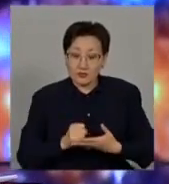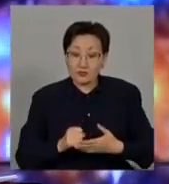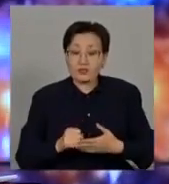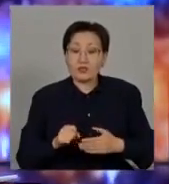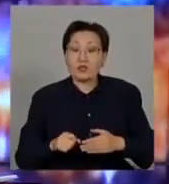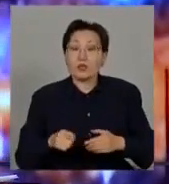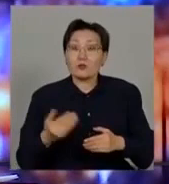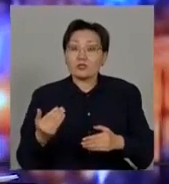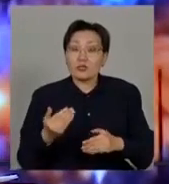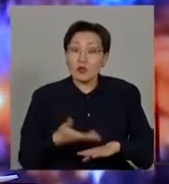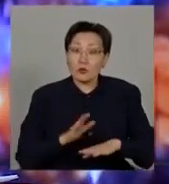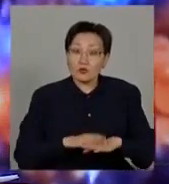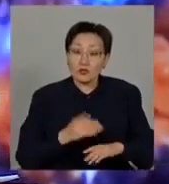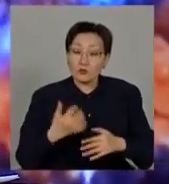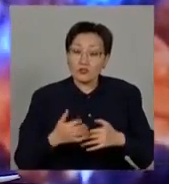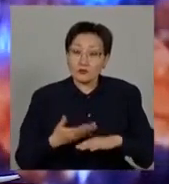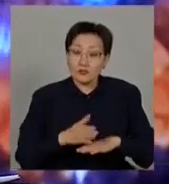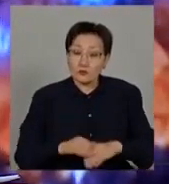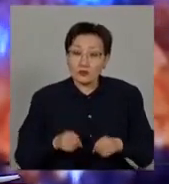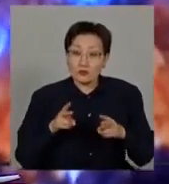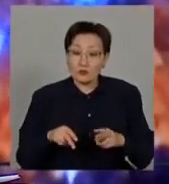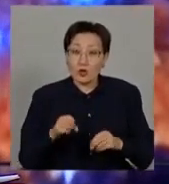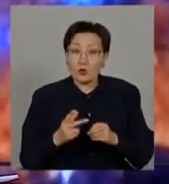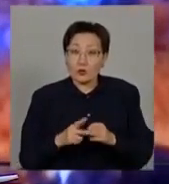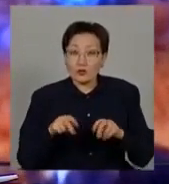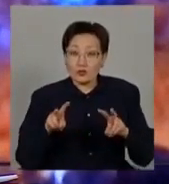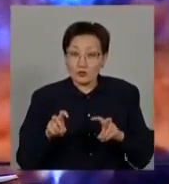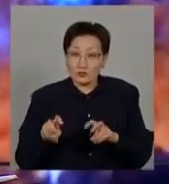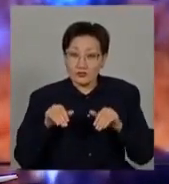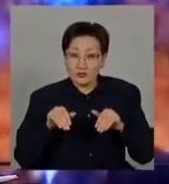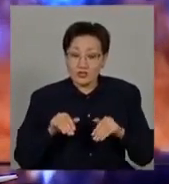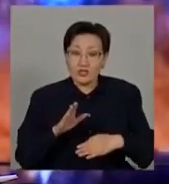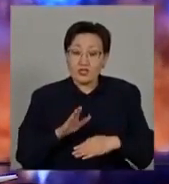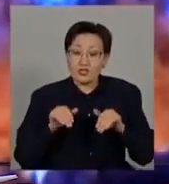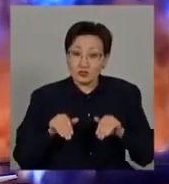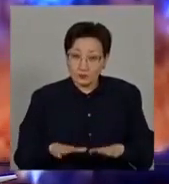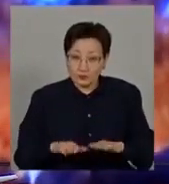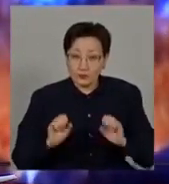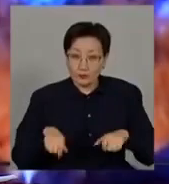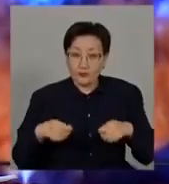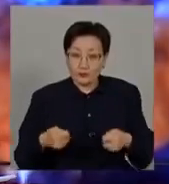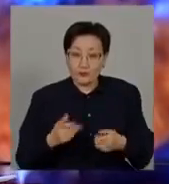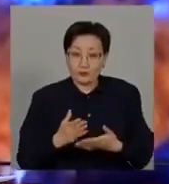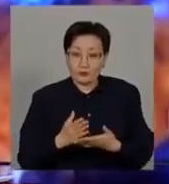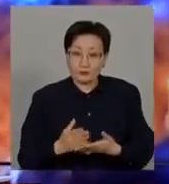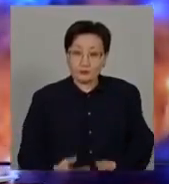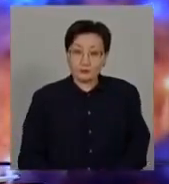алқабилердің құзыретіне ауыр және орташа ауыр қылмыстың 13 түріне үкім шығару мүмкіндігі беріліп отыр. Тілші